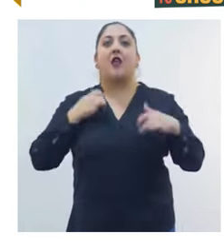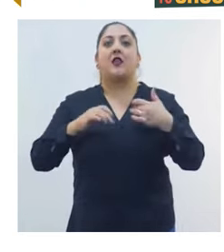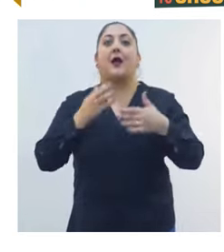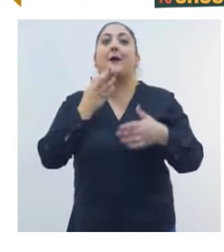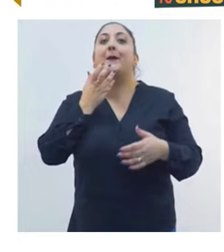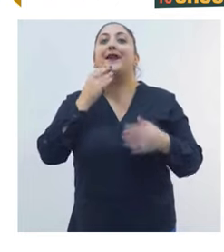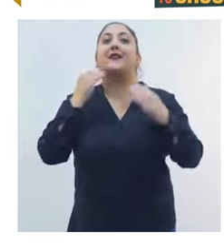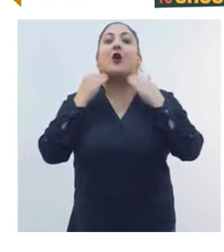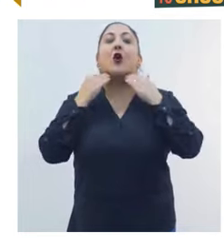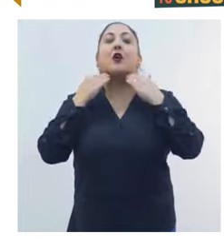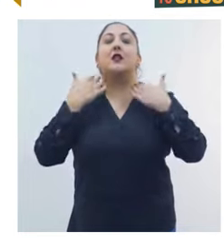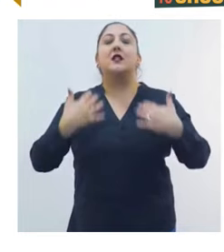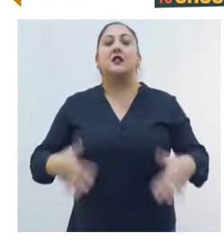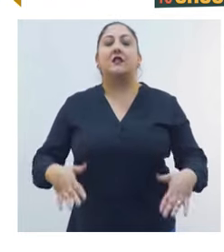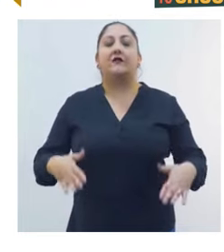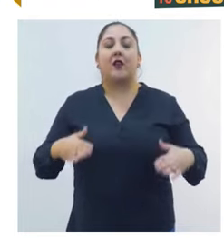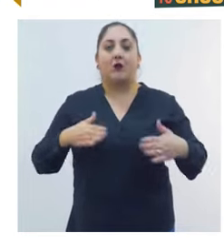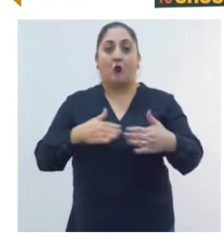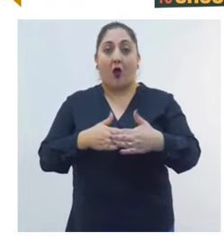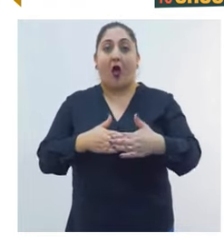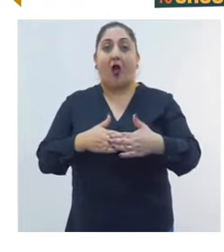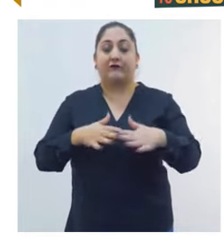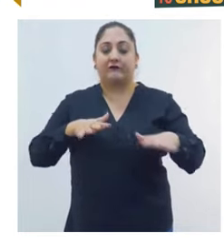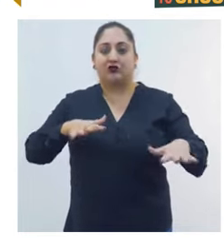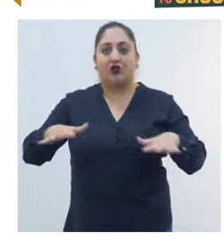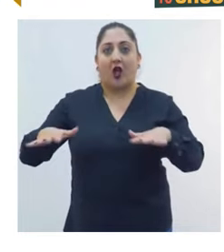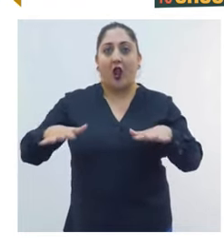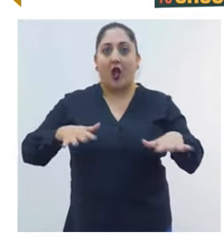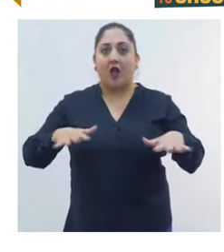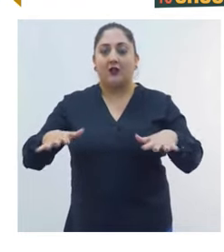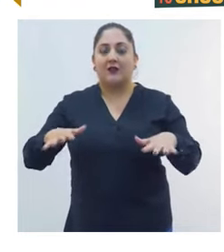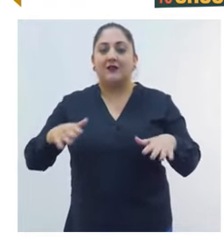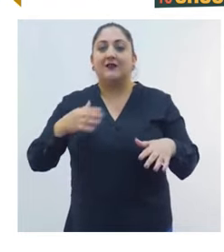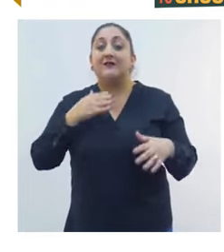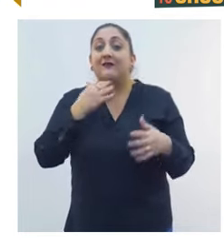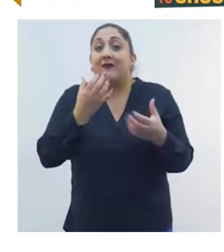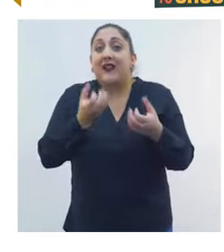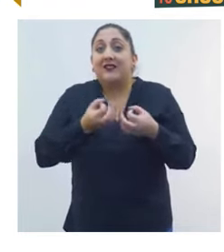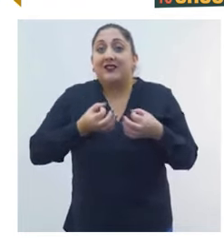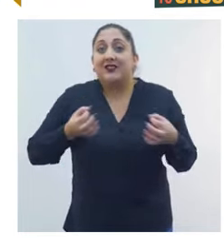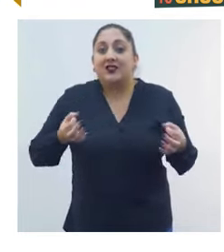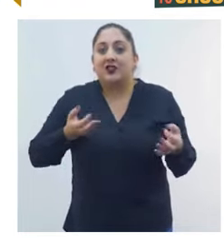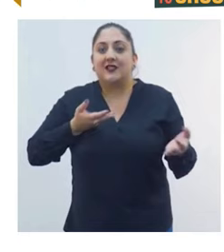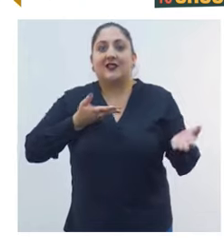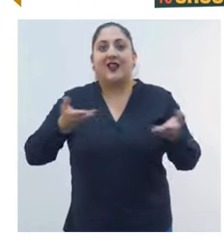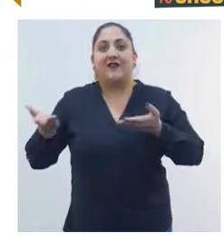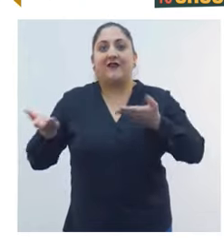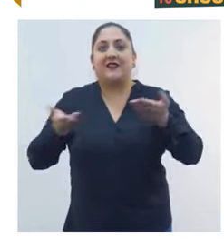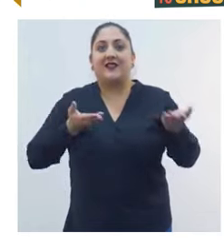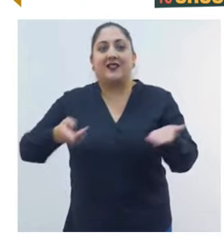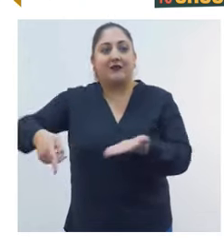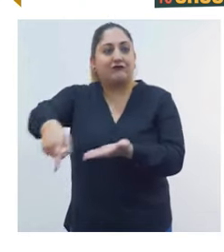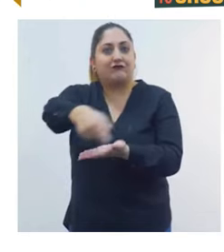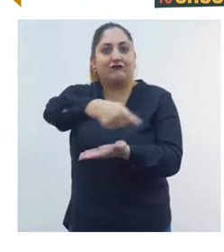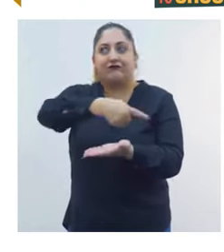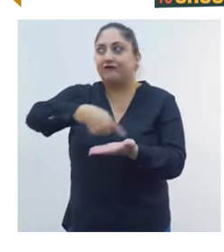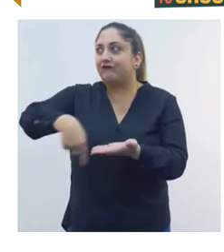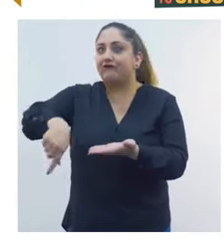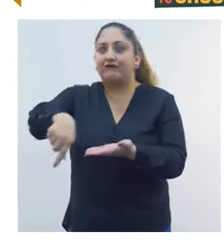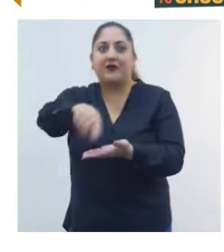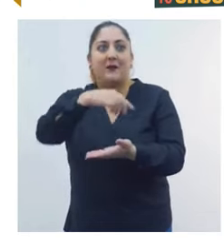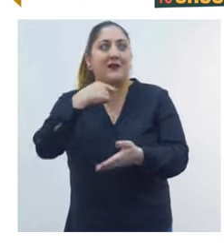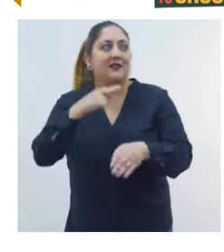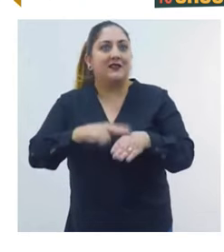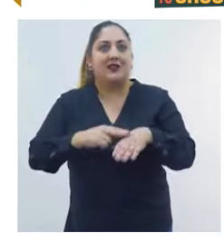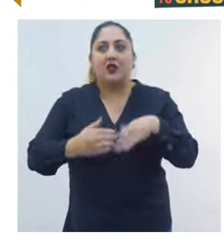m'għandekx is-servizzi madwarek biex tkompli tgħix ħajtek. Għax l-istituzzjoni naħseb jien iktar milli hija